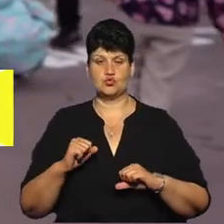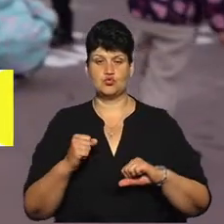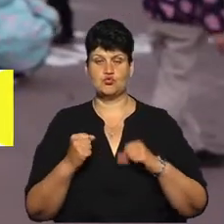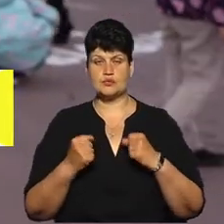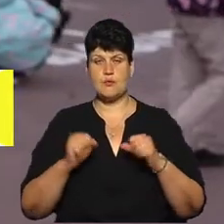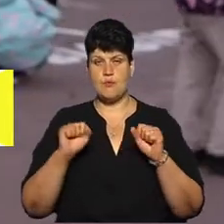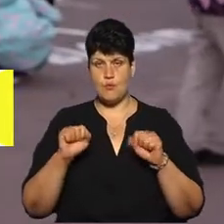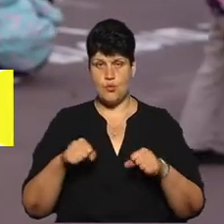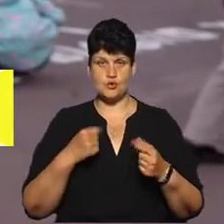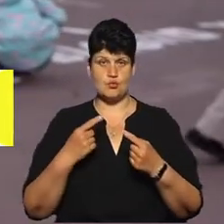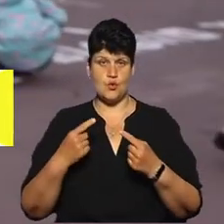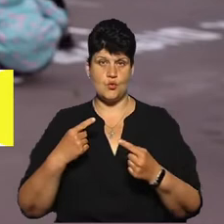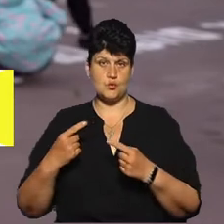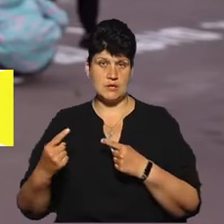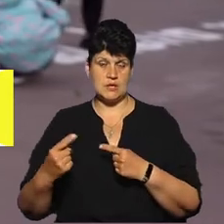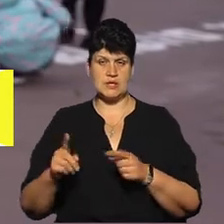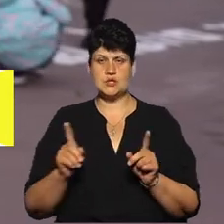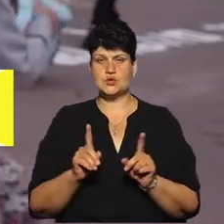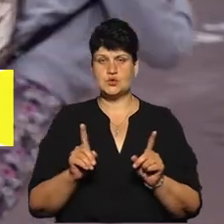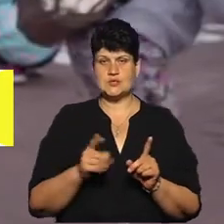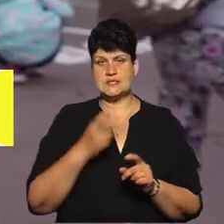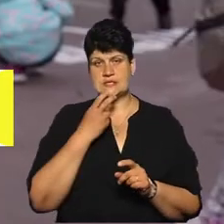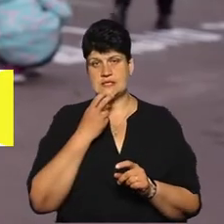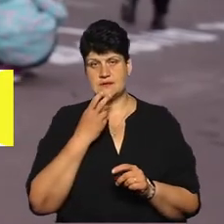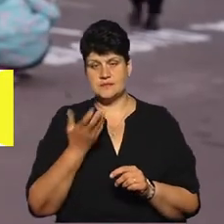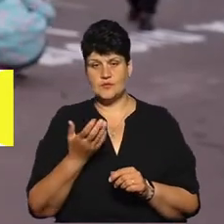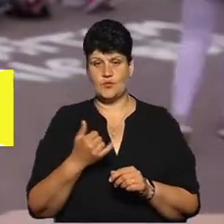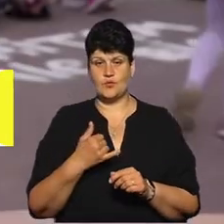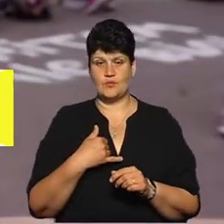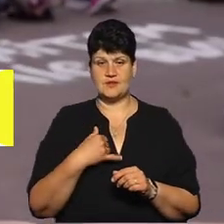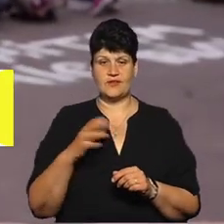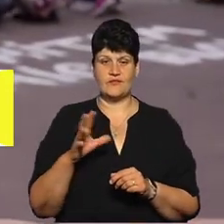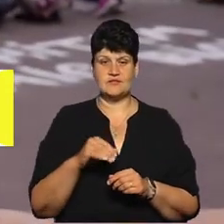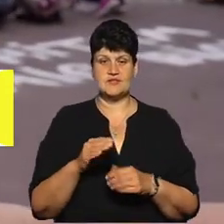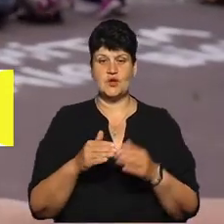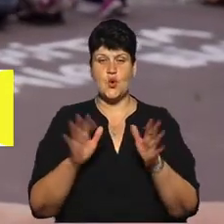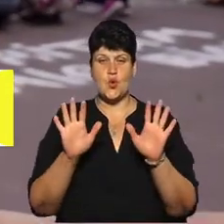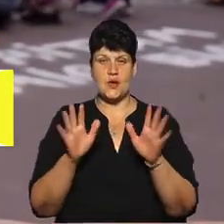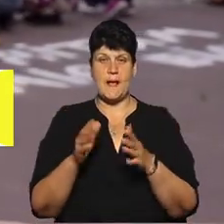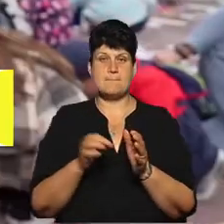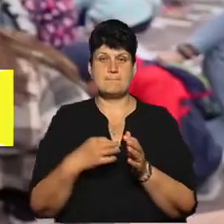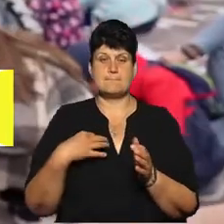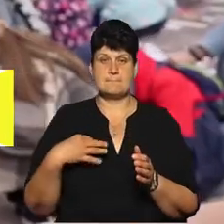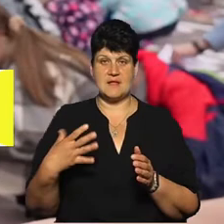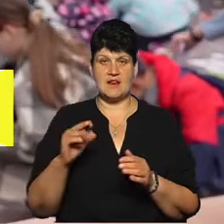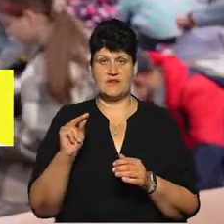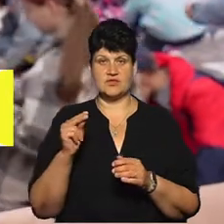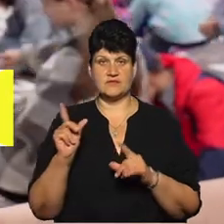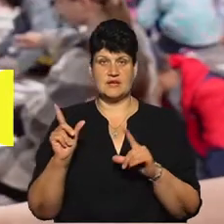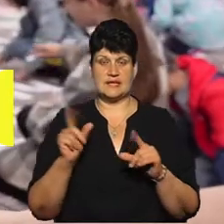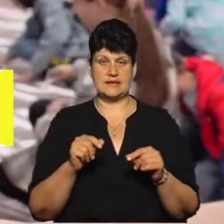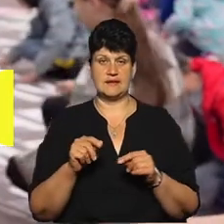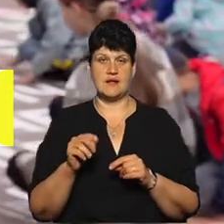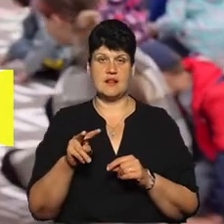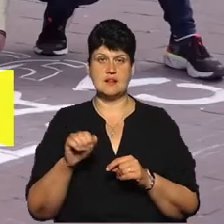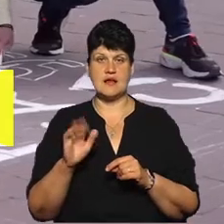розмовляти, іноді ми щось сміємося, онде у мене всі рухи вже білі. В четвер їздили на лавандове поле. Там круто, там є дуже